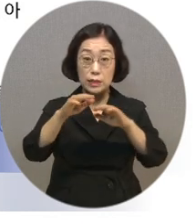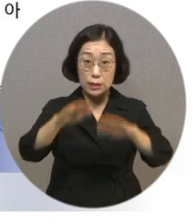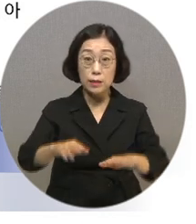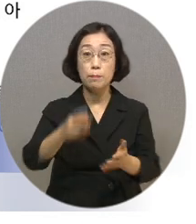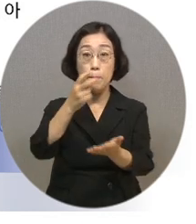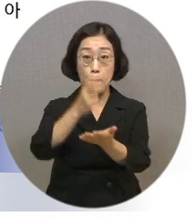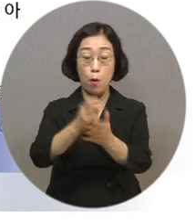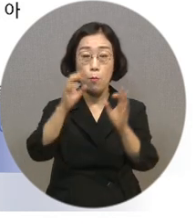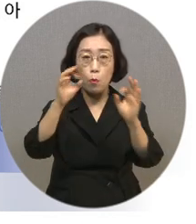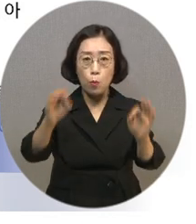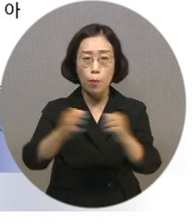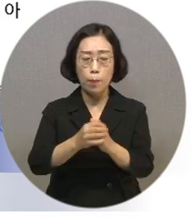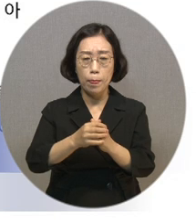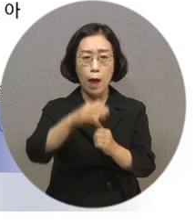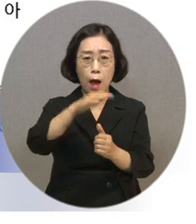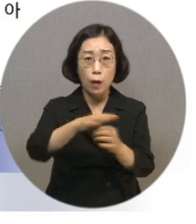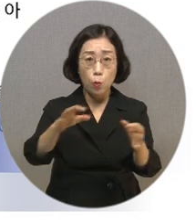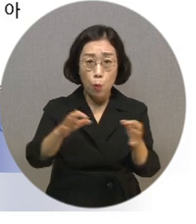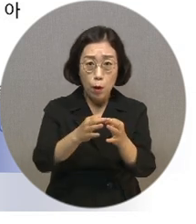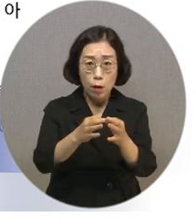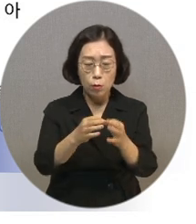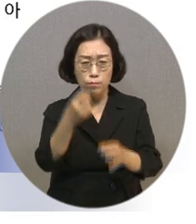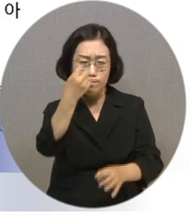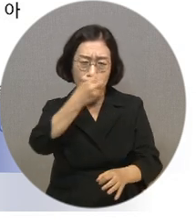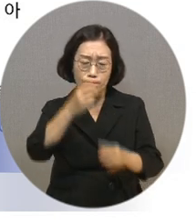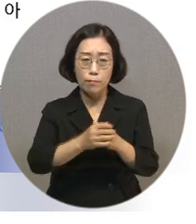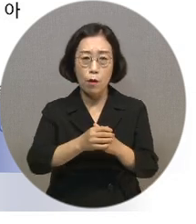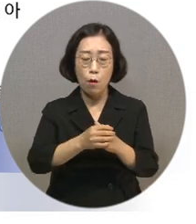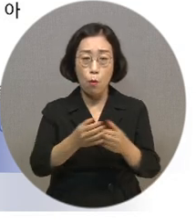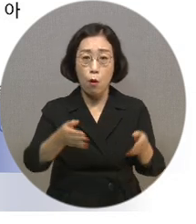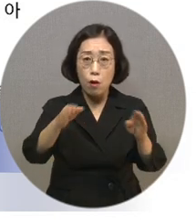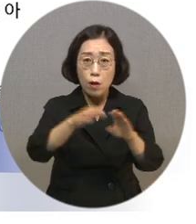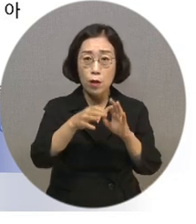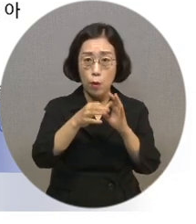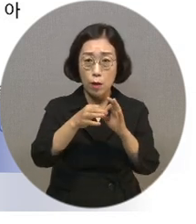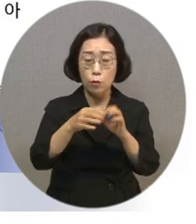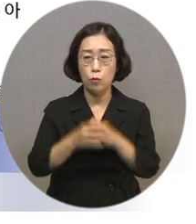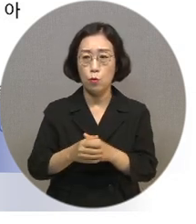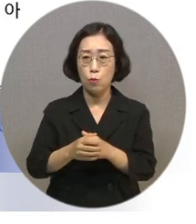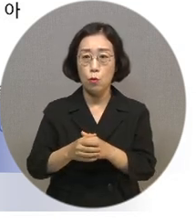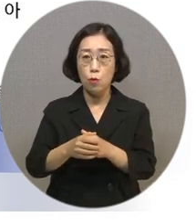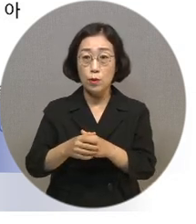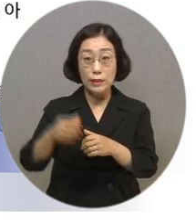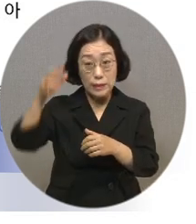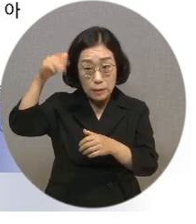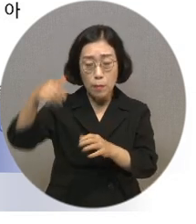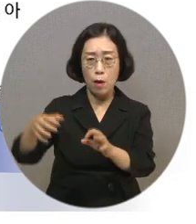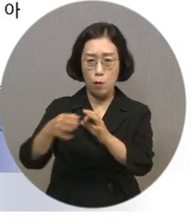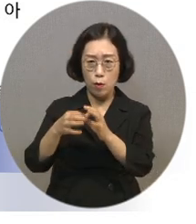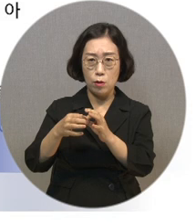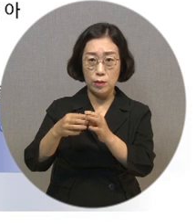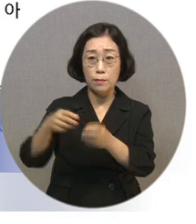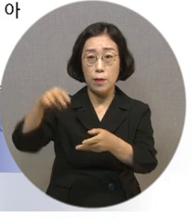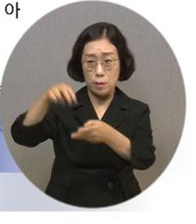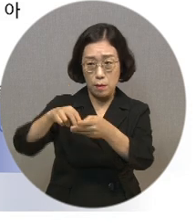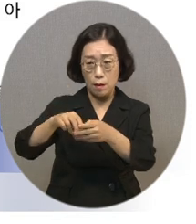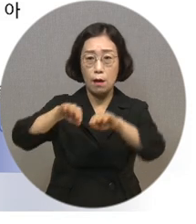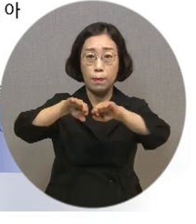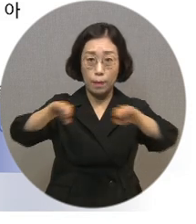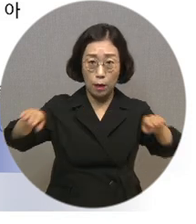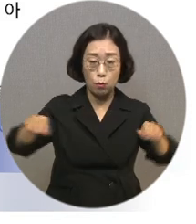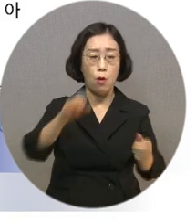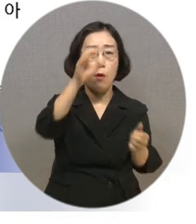아동에 관한 업무는 아동 권리 보장원 실종 치매 노인에 관한 업무는 중앙 치매 센터로 위탁해 수행하도록 돼